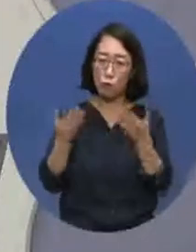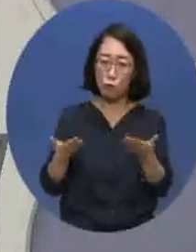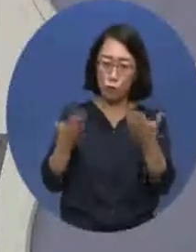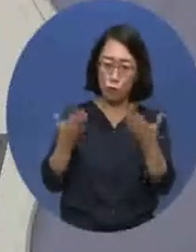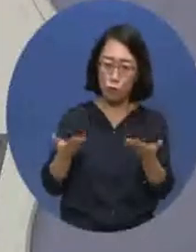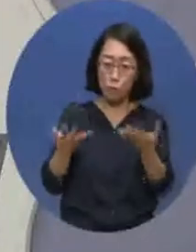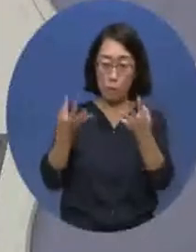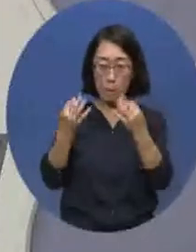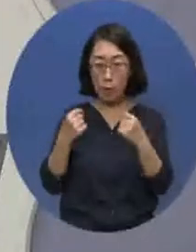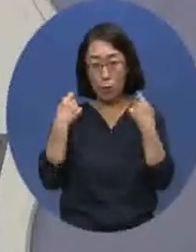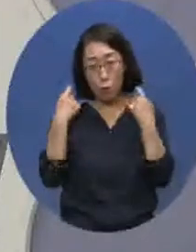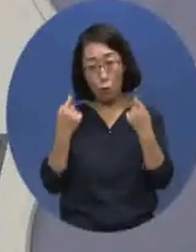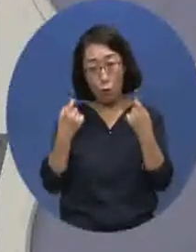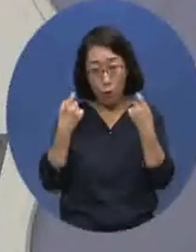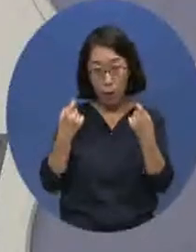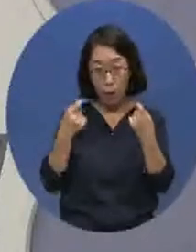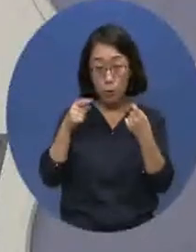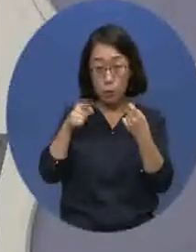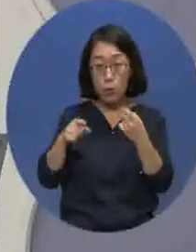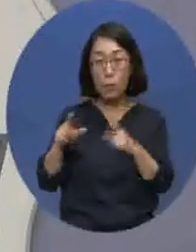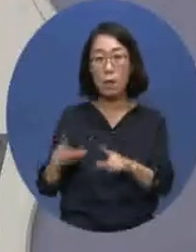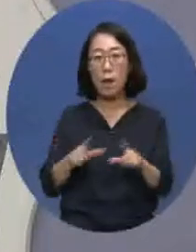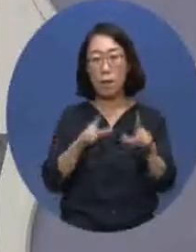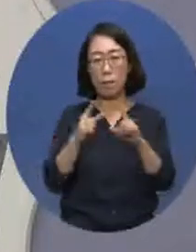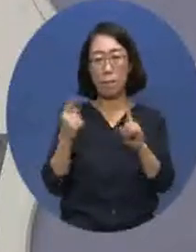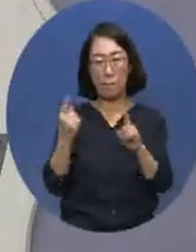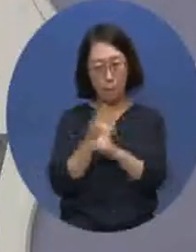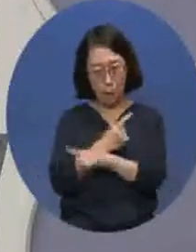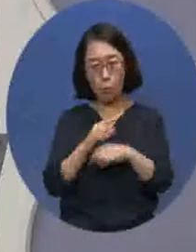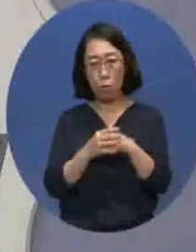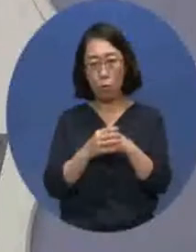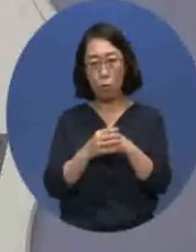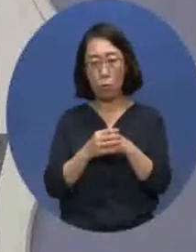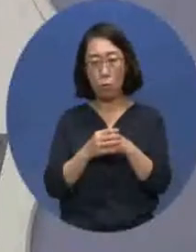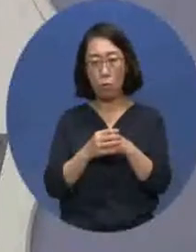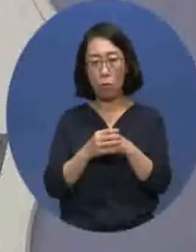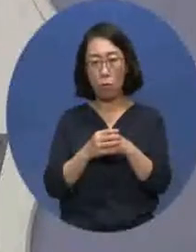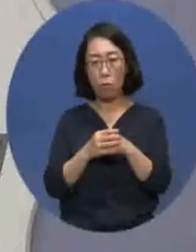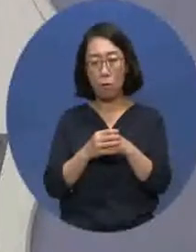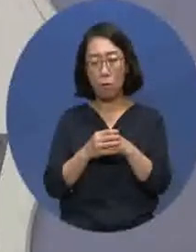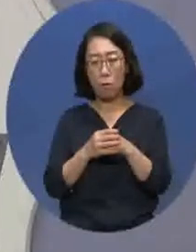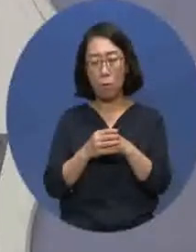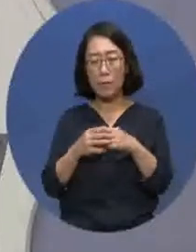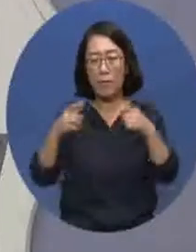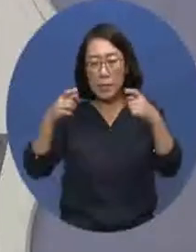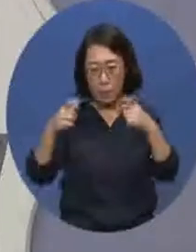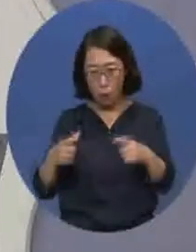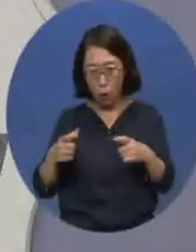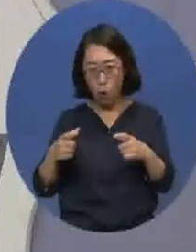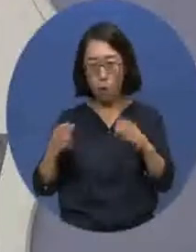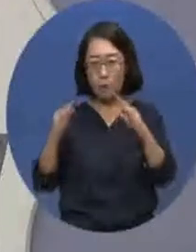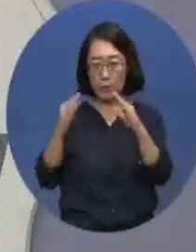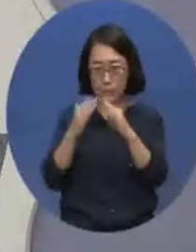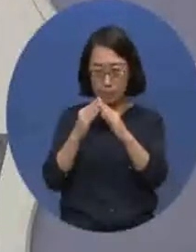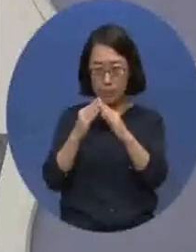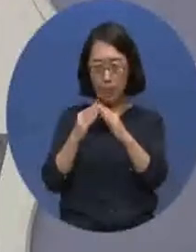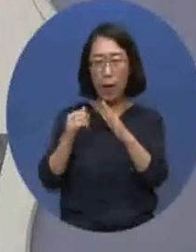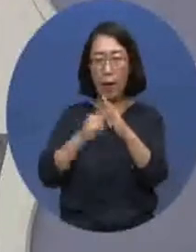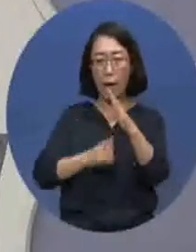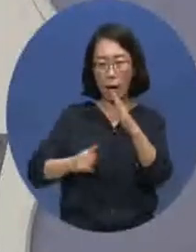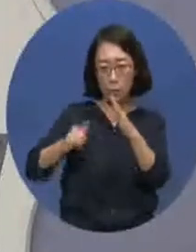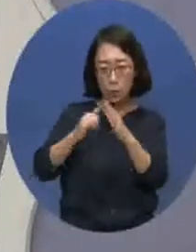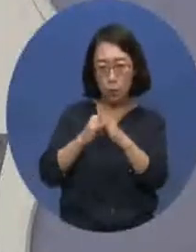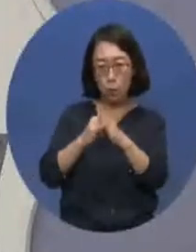했던 그런 삶이 이제는 우리가 손발이 조금 더 안으로 내 지역으로 가정으로